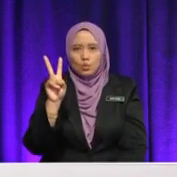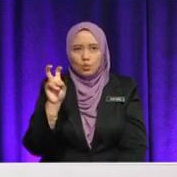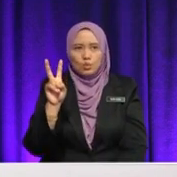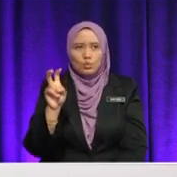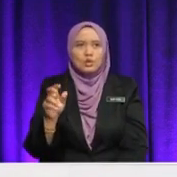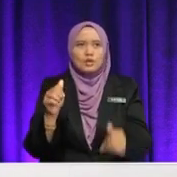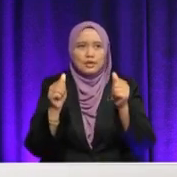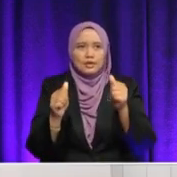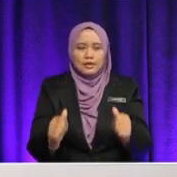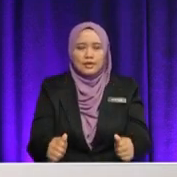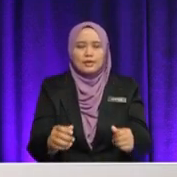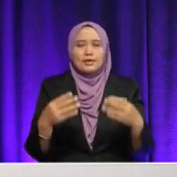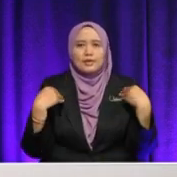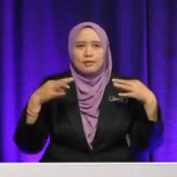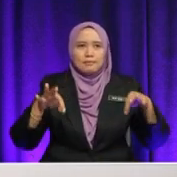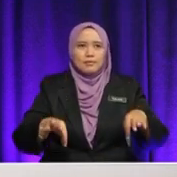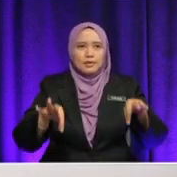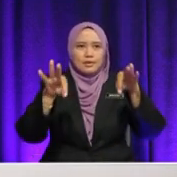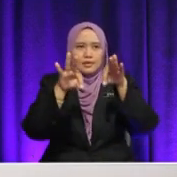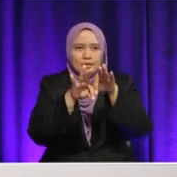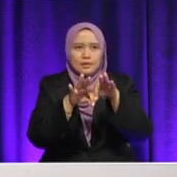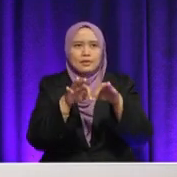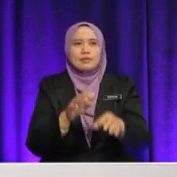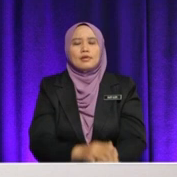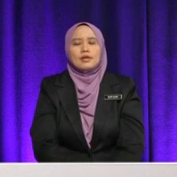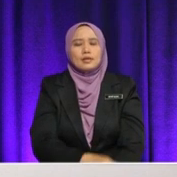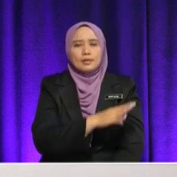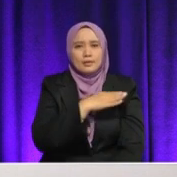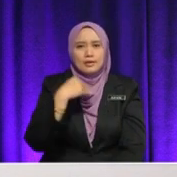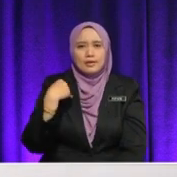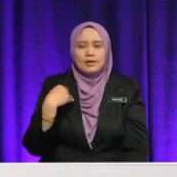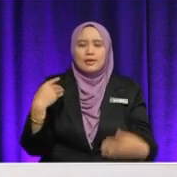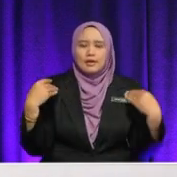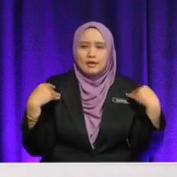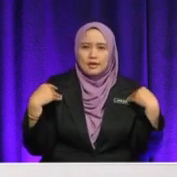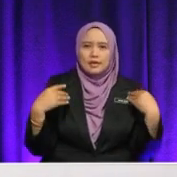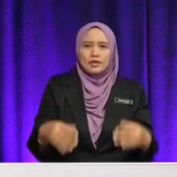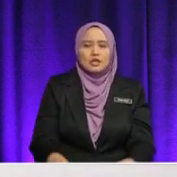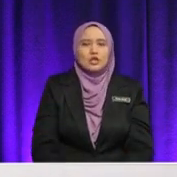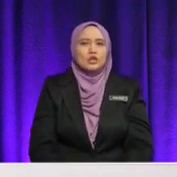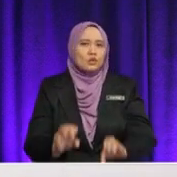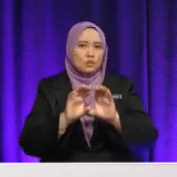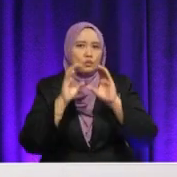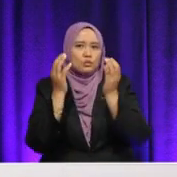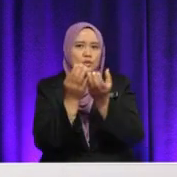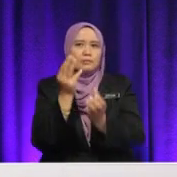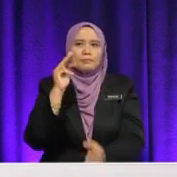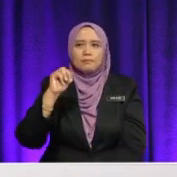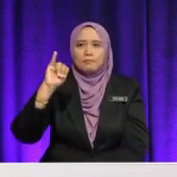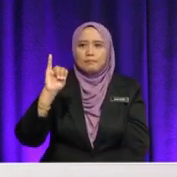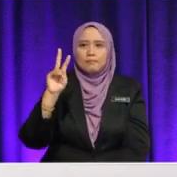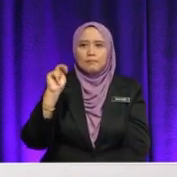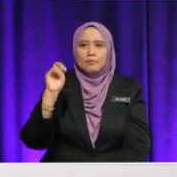serunya tiga orang dilantik mewakili golongan minority IA adl dalam persekutuan Tanah Melayu Pada masa itu